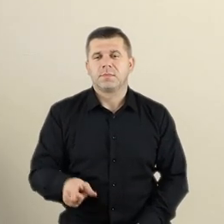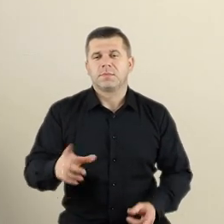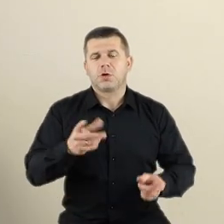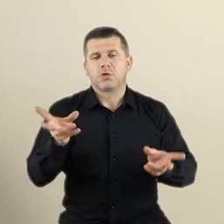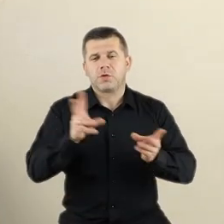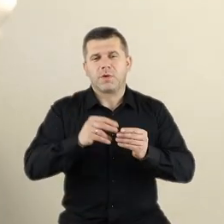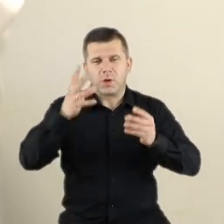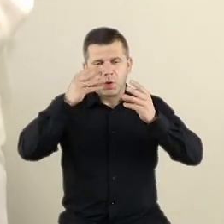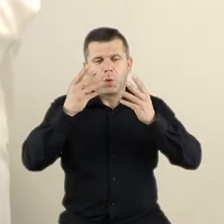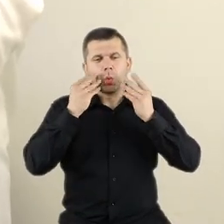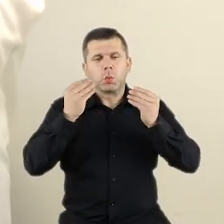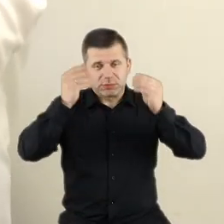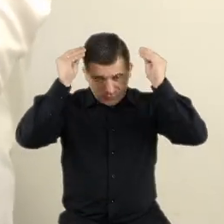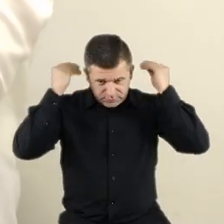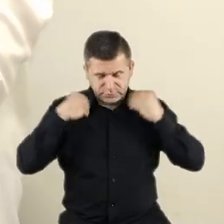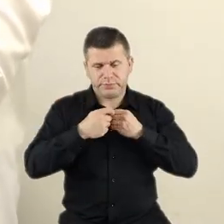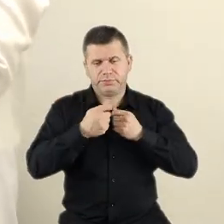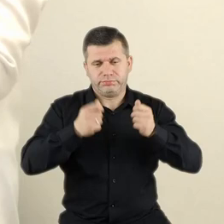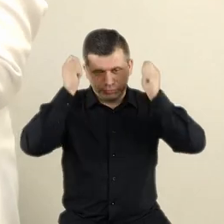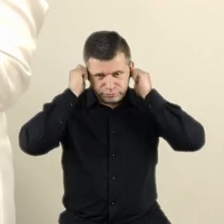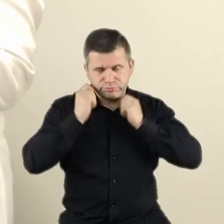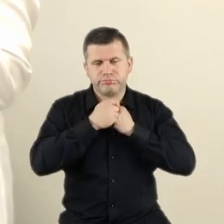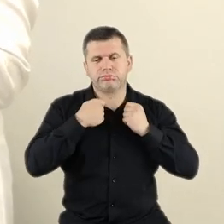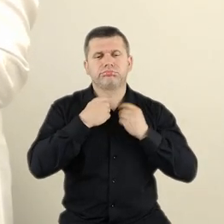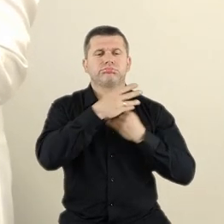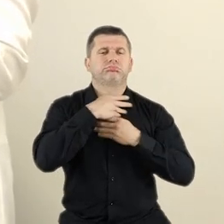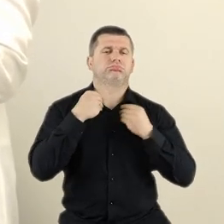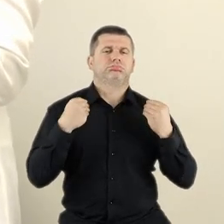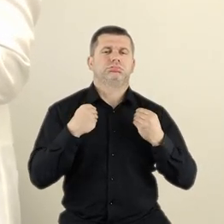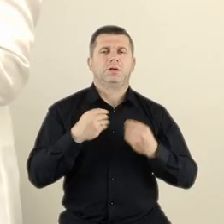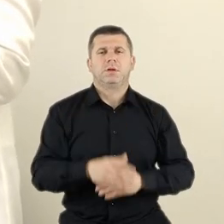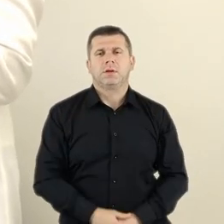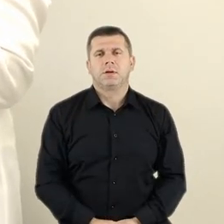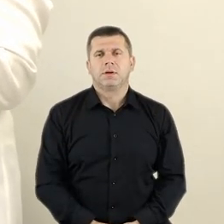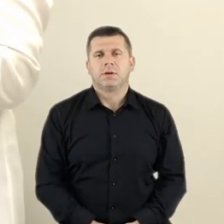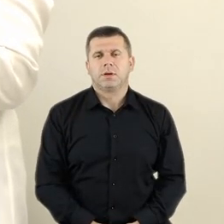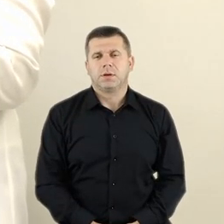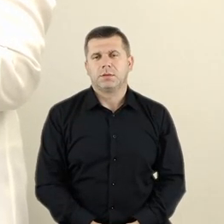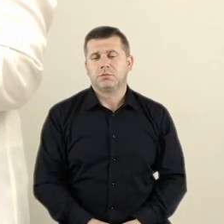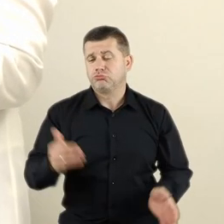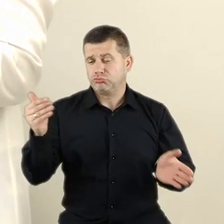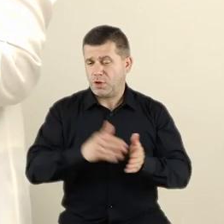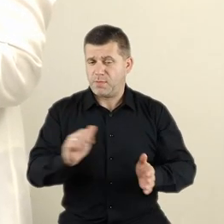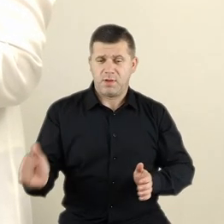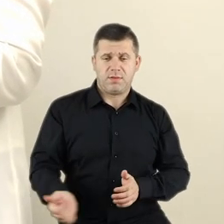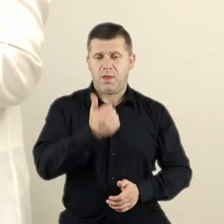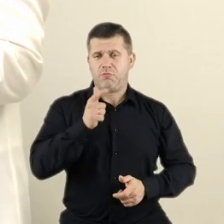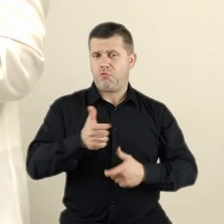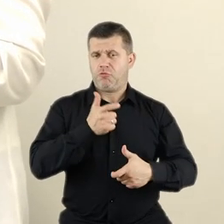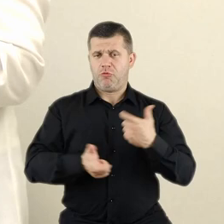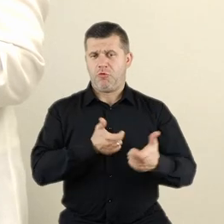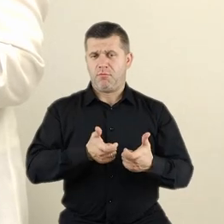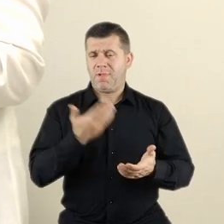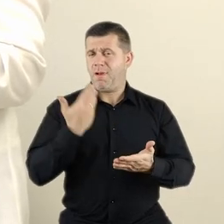ale żeby się wystroić czy w tą zapaskę czy w ten wełniak trzeba było Najpierw to zrobić i dlatego